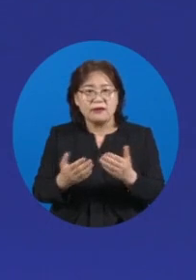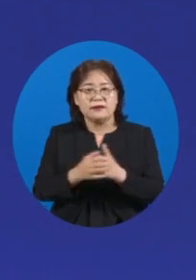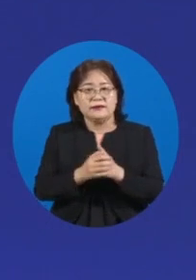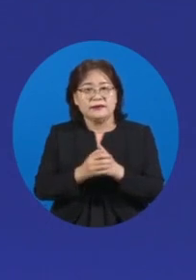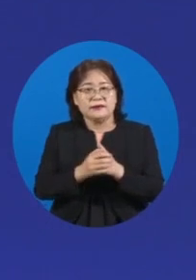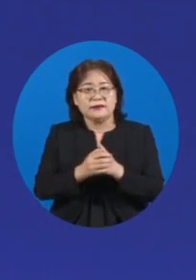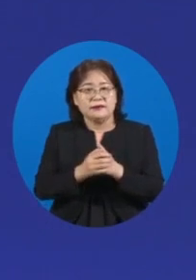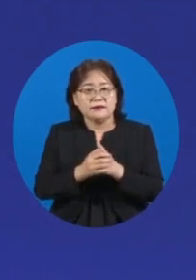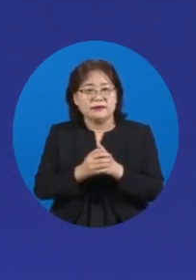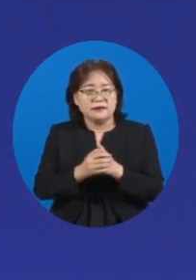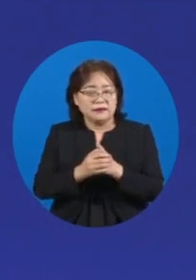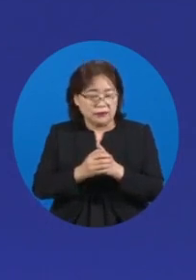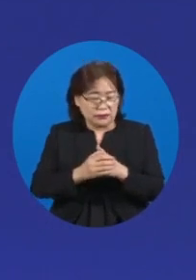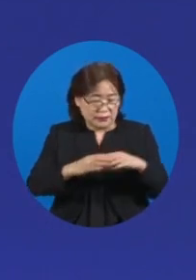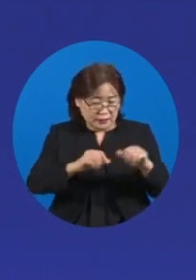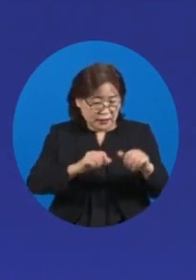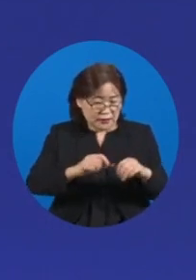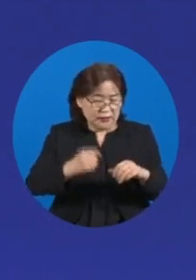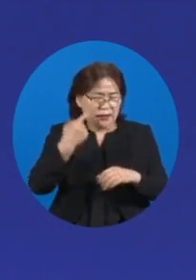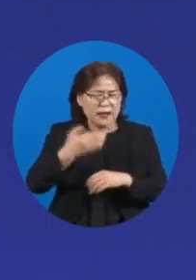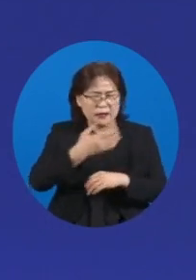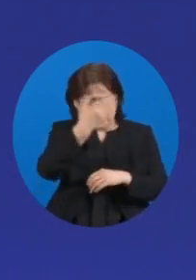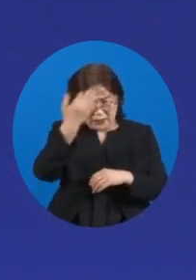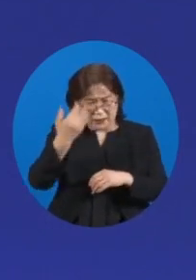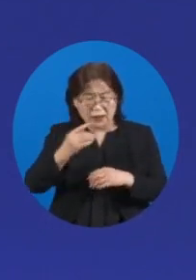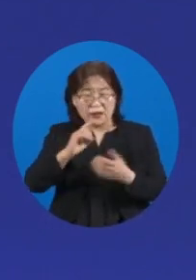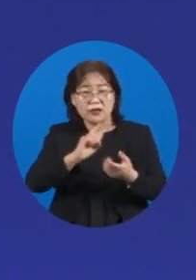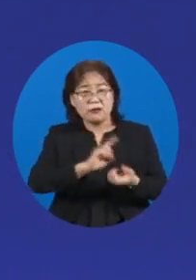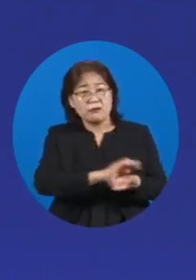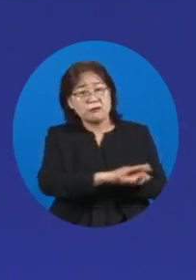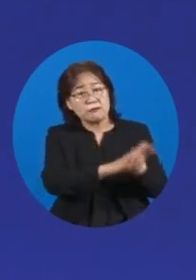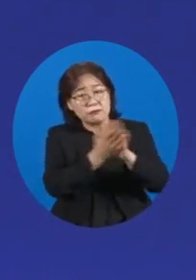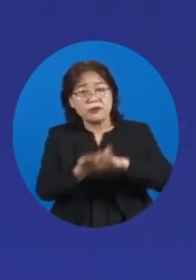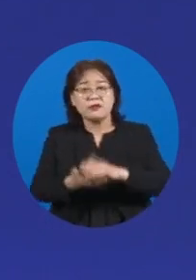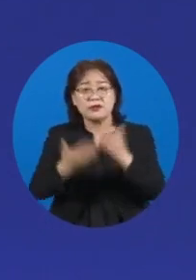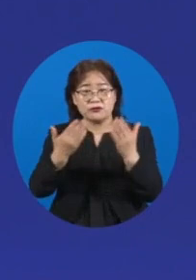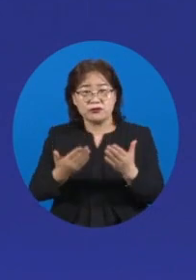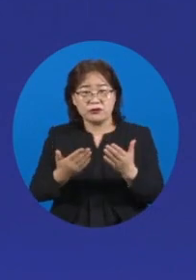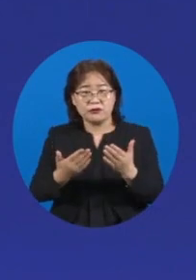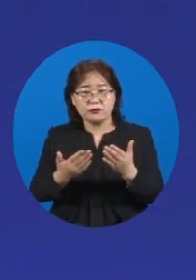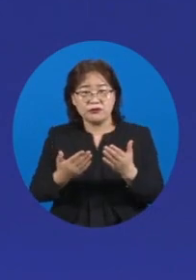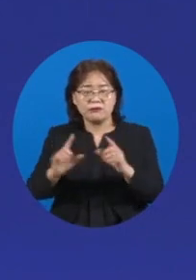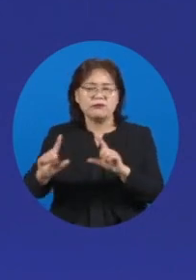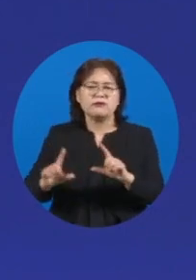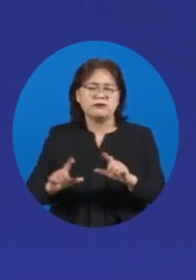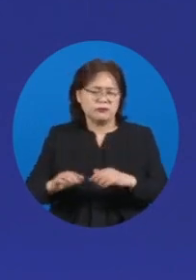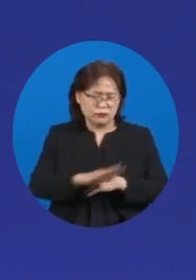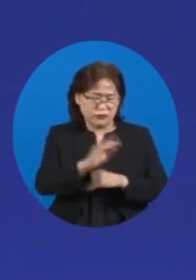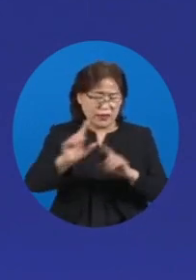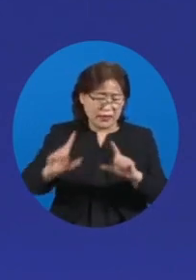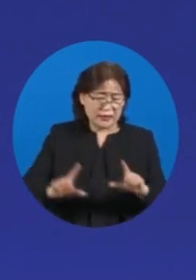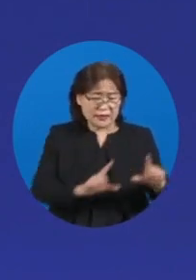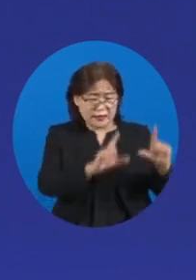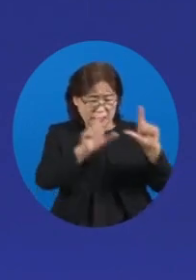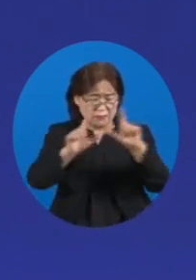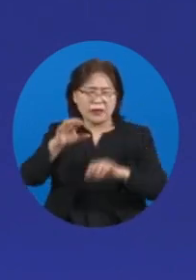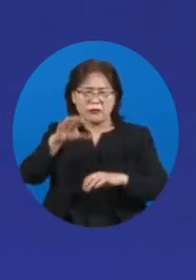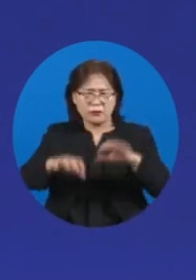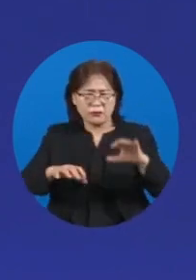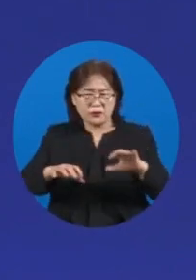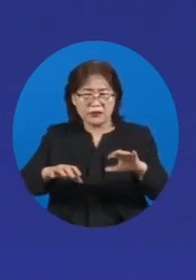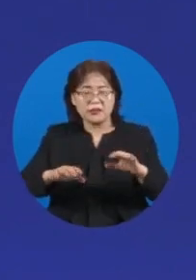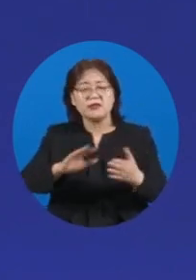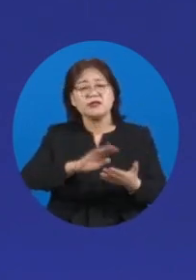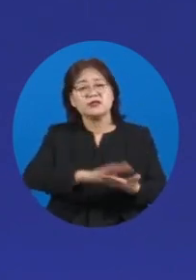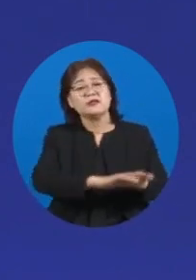아름다운 땅 으로 바꿔 주실 것입니다 우리의 삶의 터전이 아름다워 질 것이라는 얘기죠